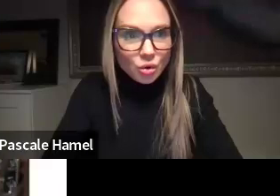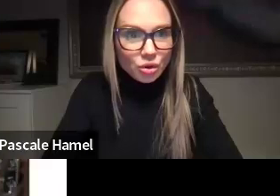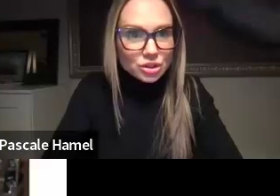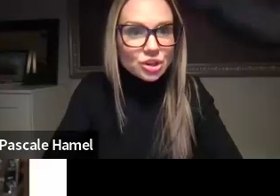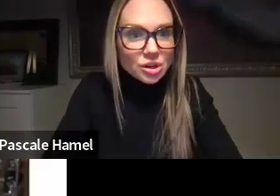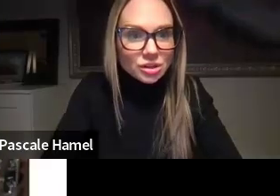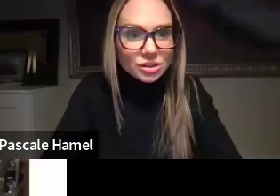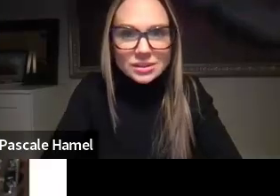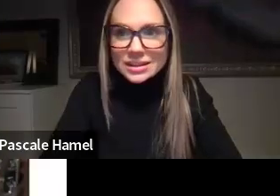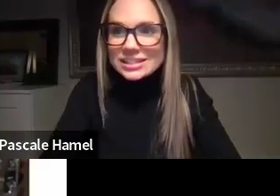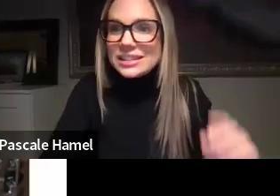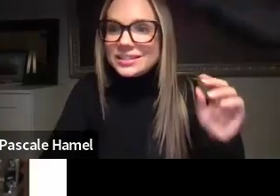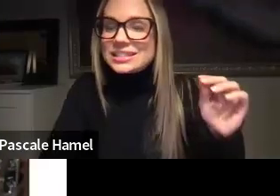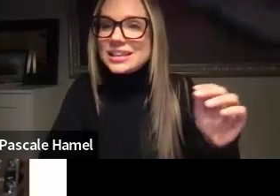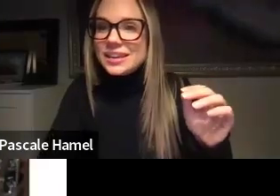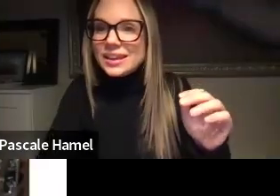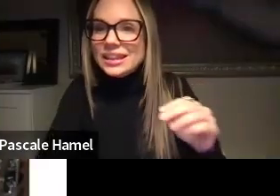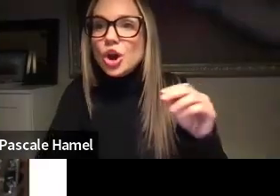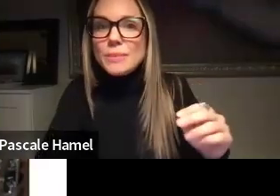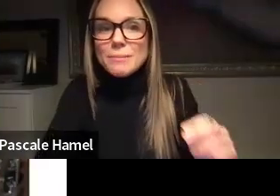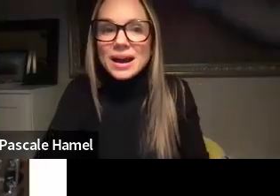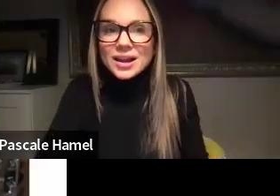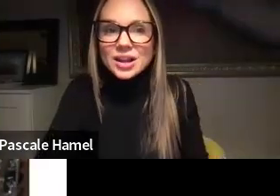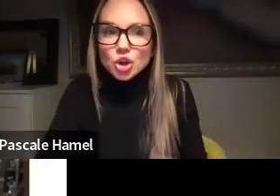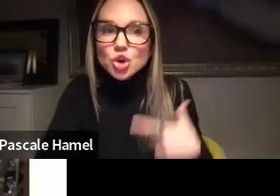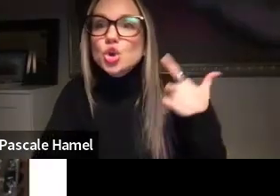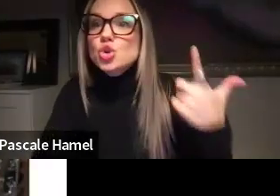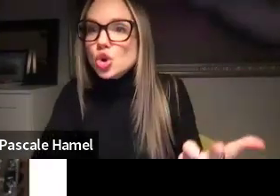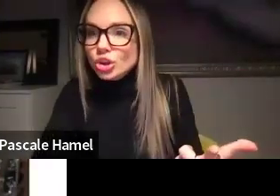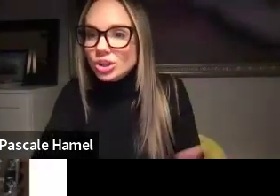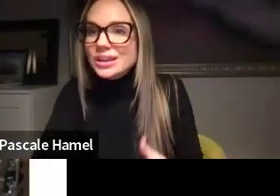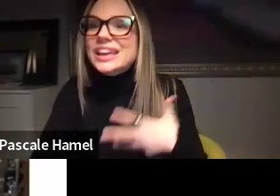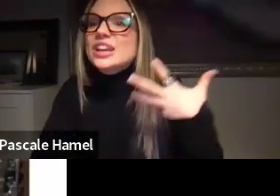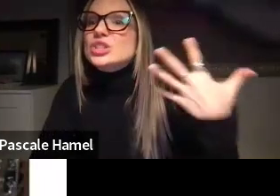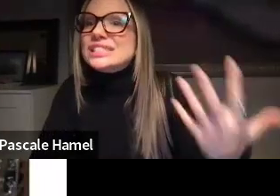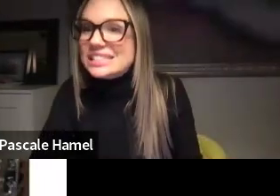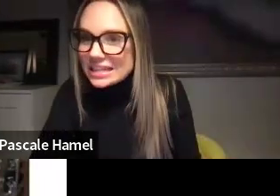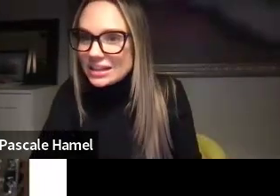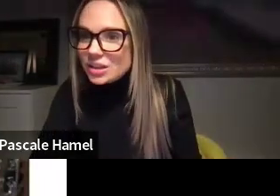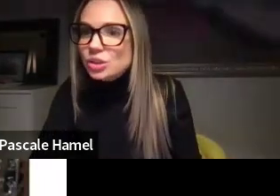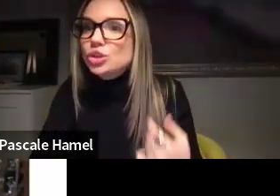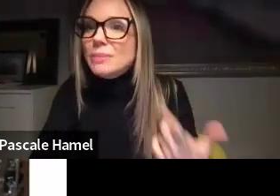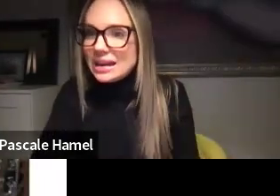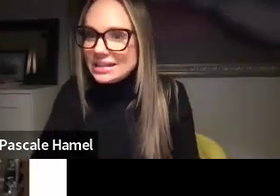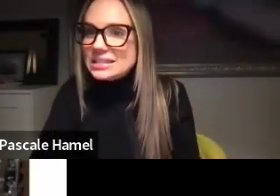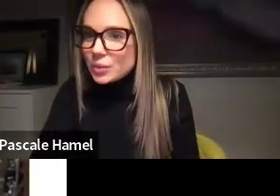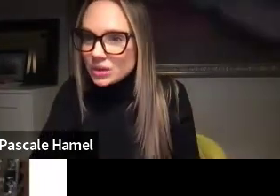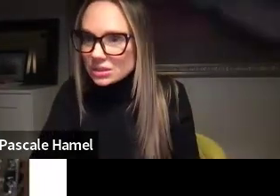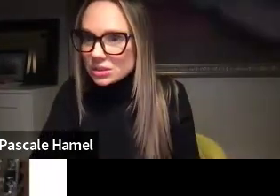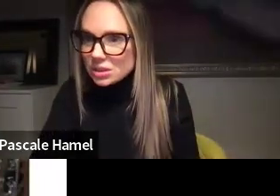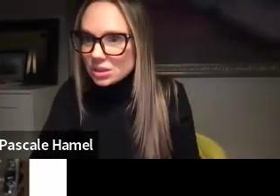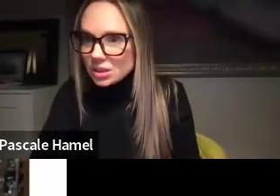OK? Donc, ça, c'est énormément le look et le style de